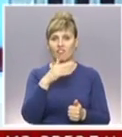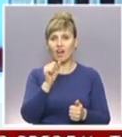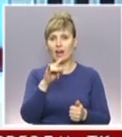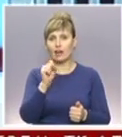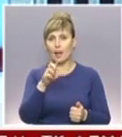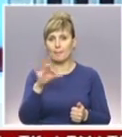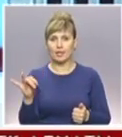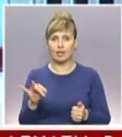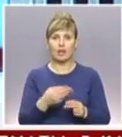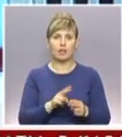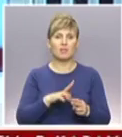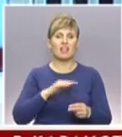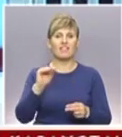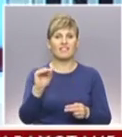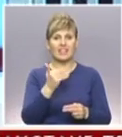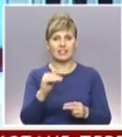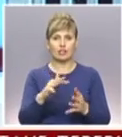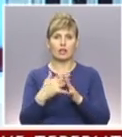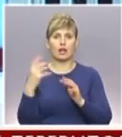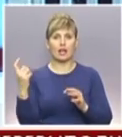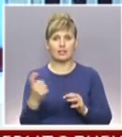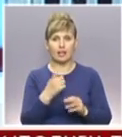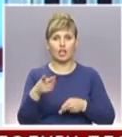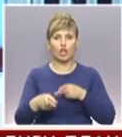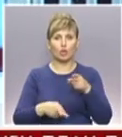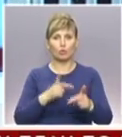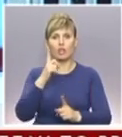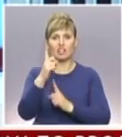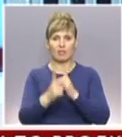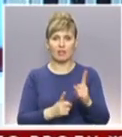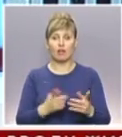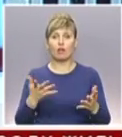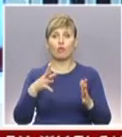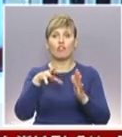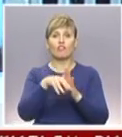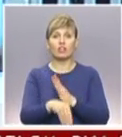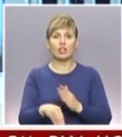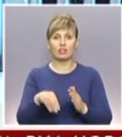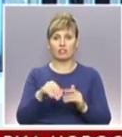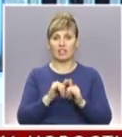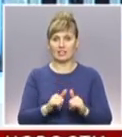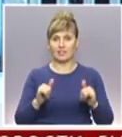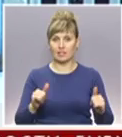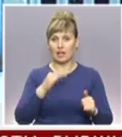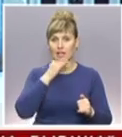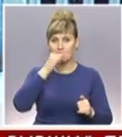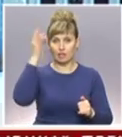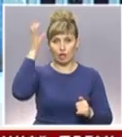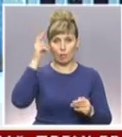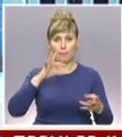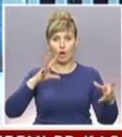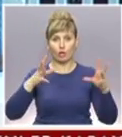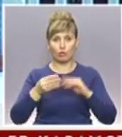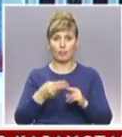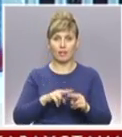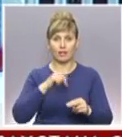лауреатов оказались и физики, и сельскохозяйственники, хирурги, космонавты. Какой вклад они внесли в развитие казахстанской науки по итогам